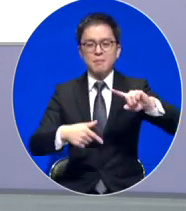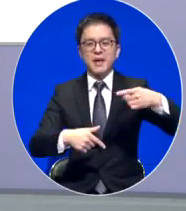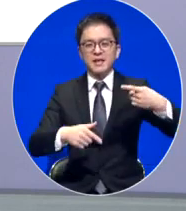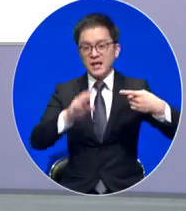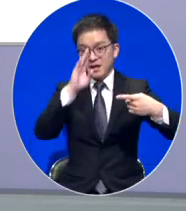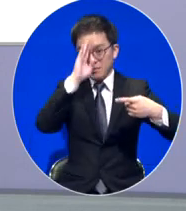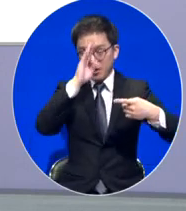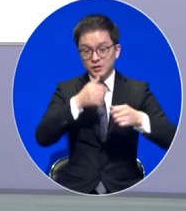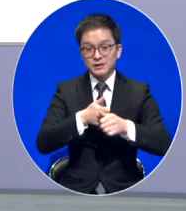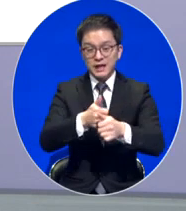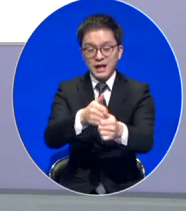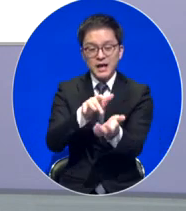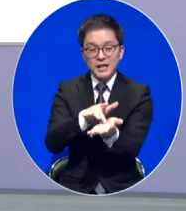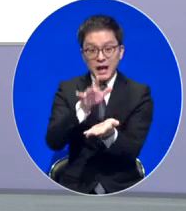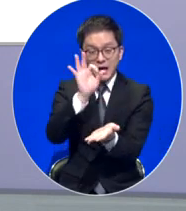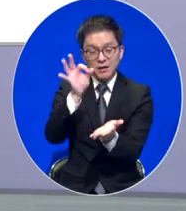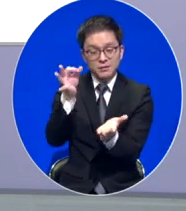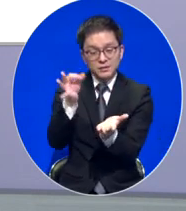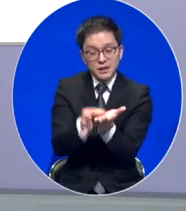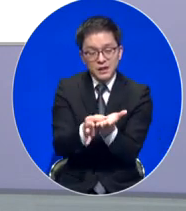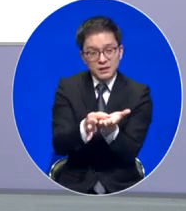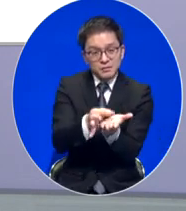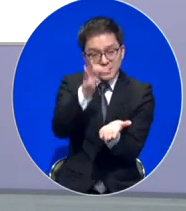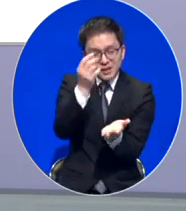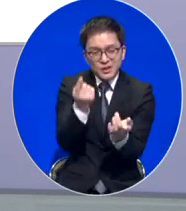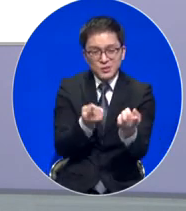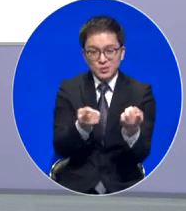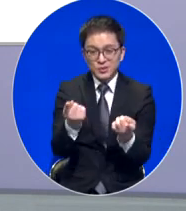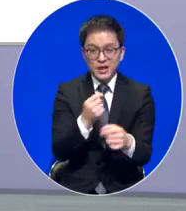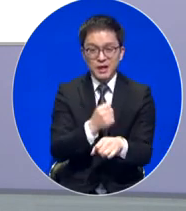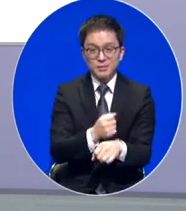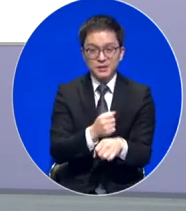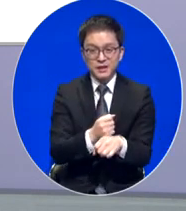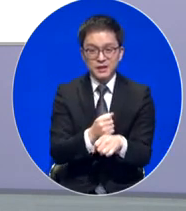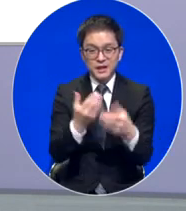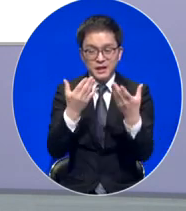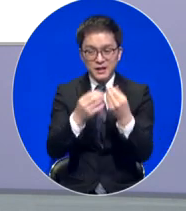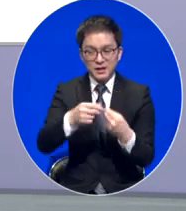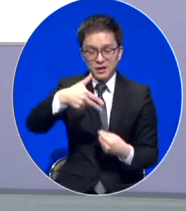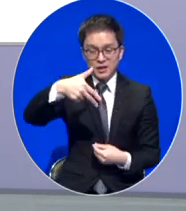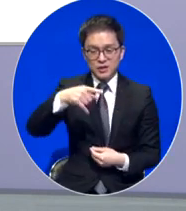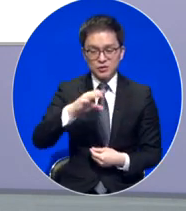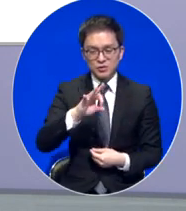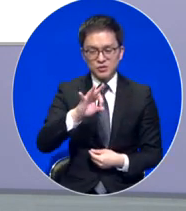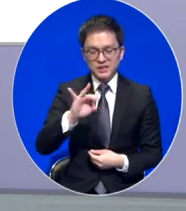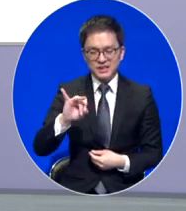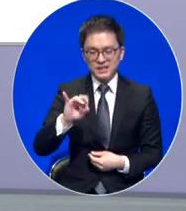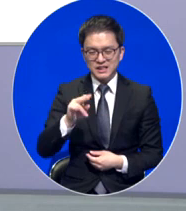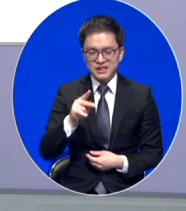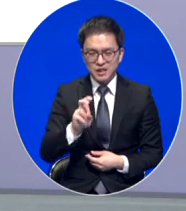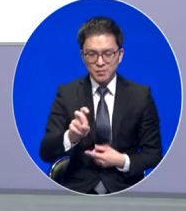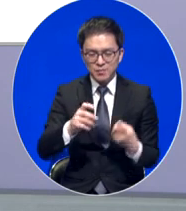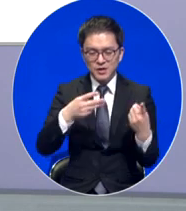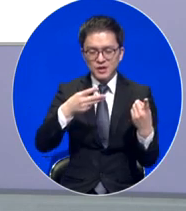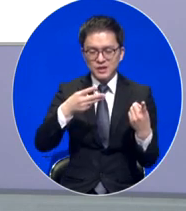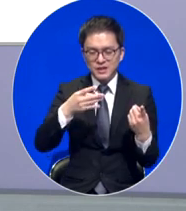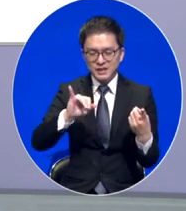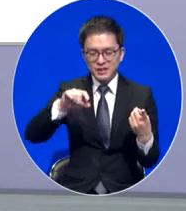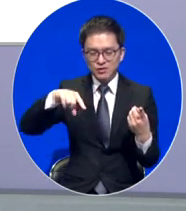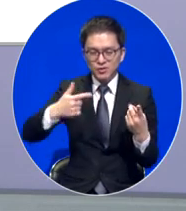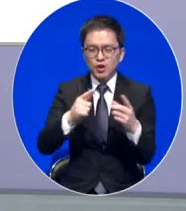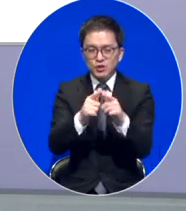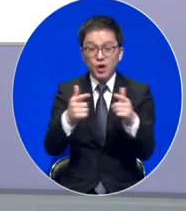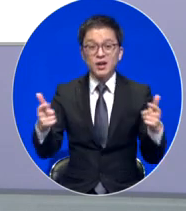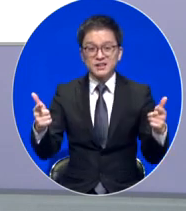본인 부담금이 적용되는데요. 중이염이나 기관지염, 대상포진, 티눈, 무릎 관절증 등이